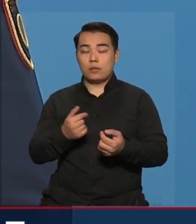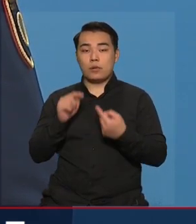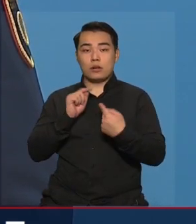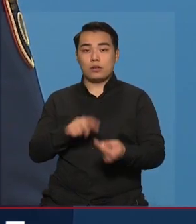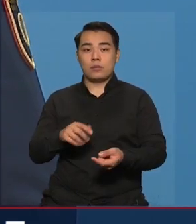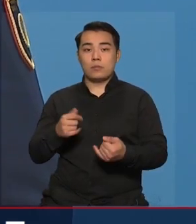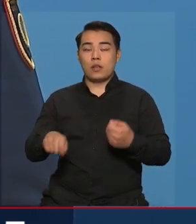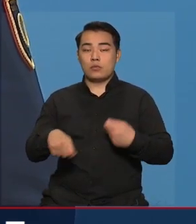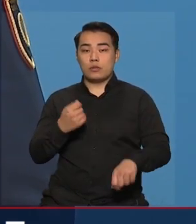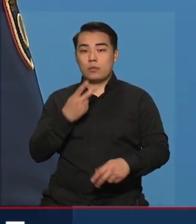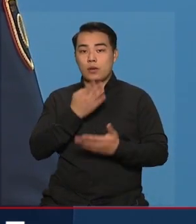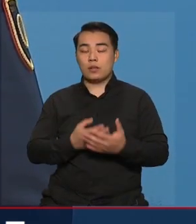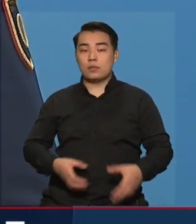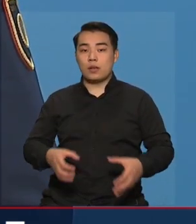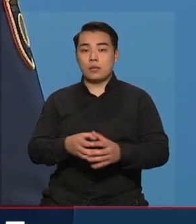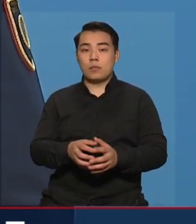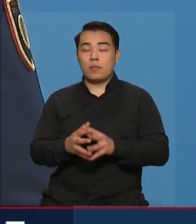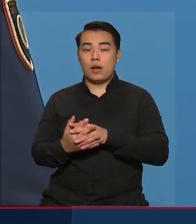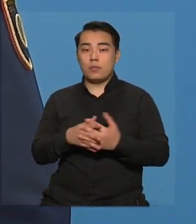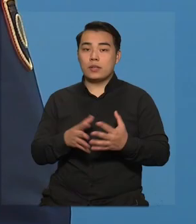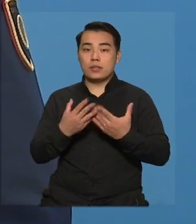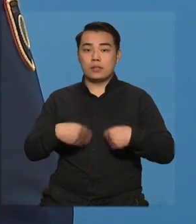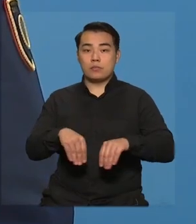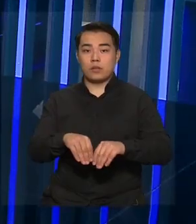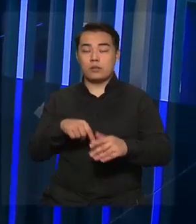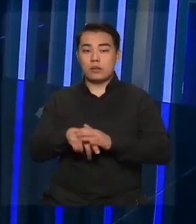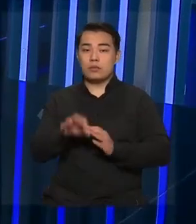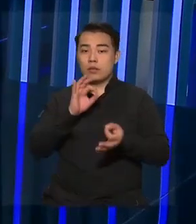созданию спецподразделения по борьбе с семейно-бытовым насилием.